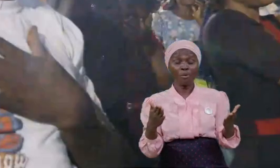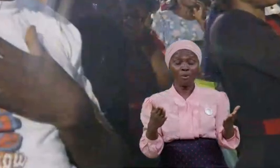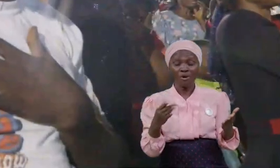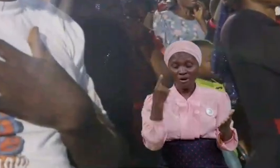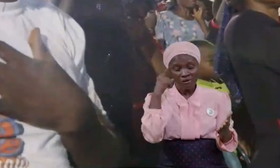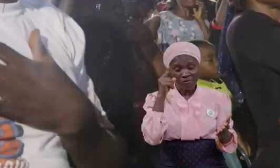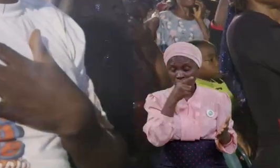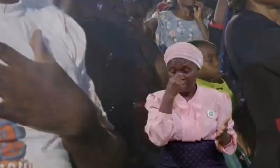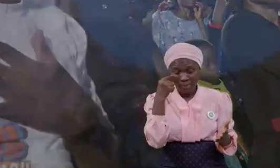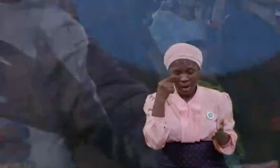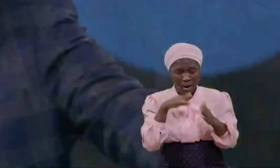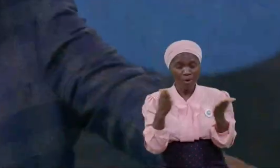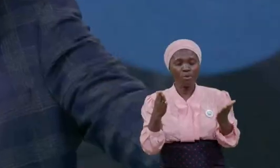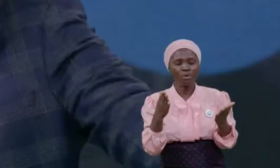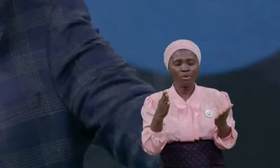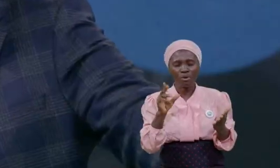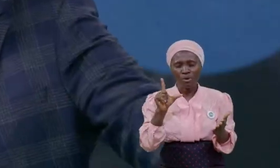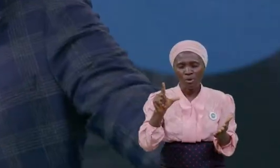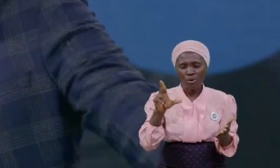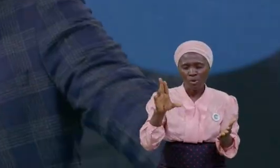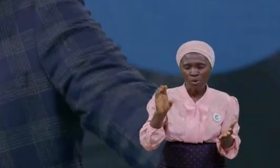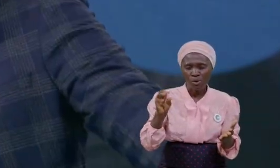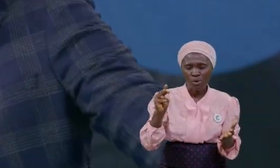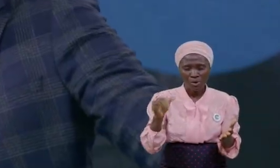disparaît. Cataracte disparaît.